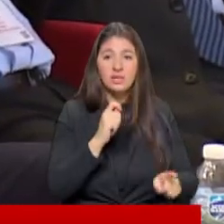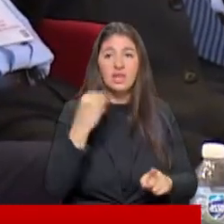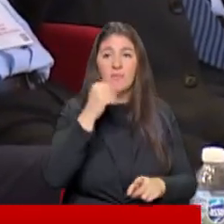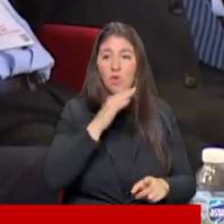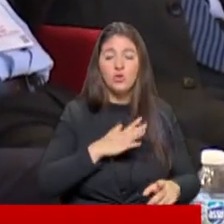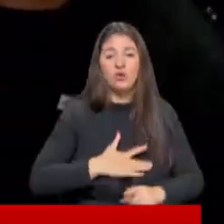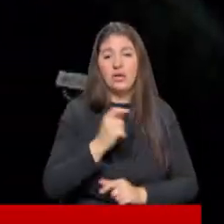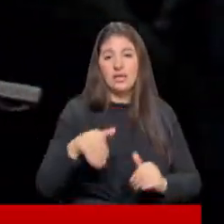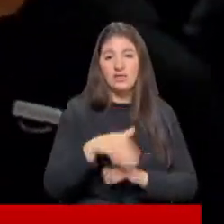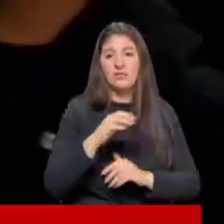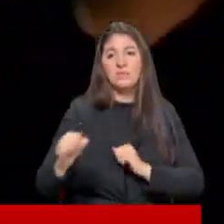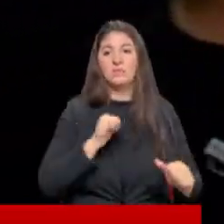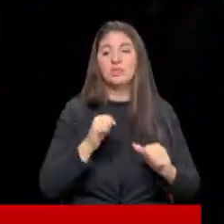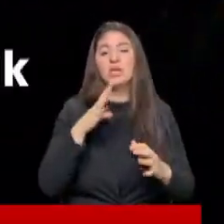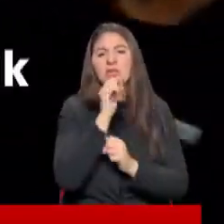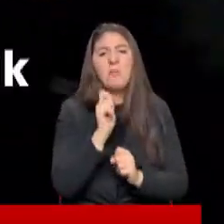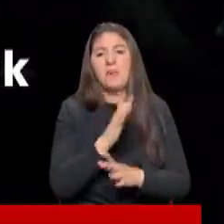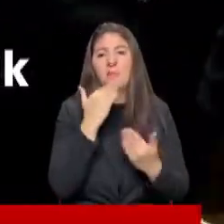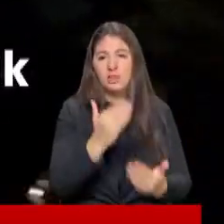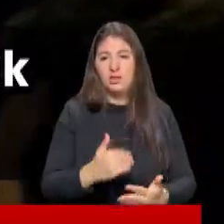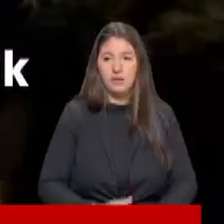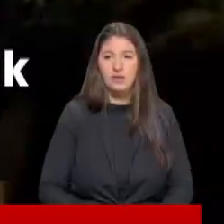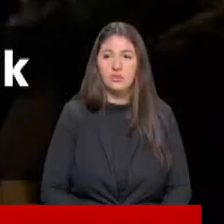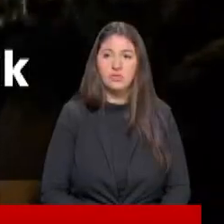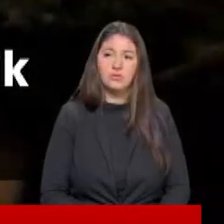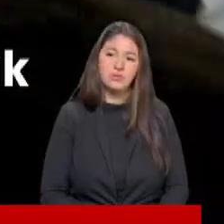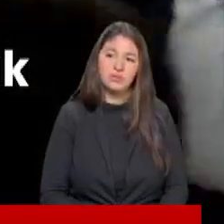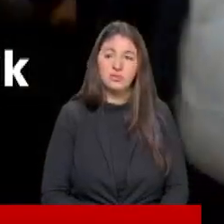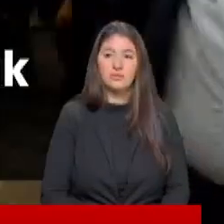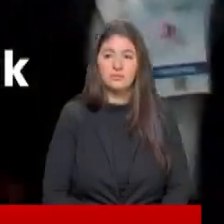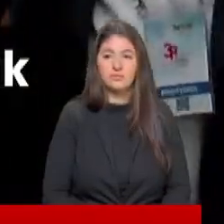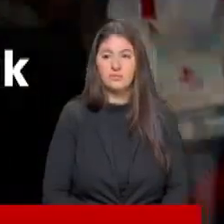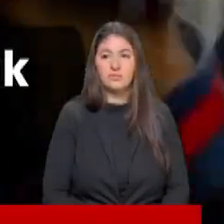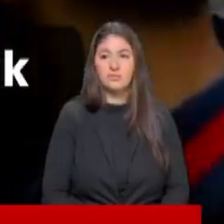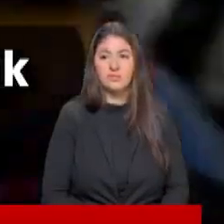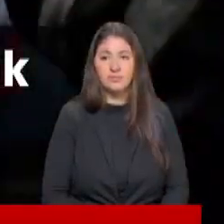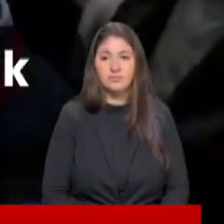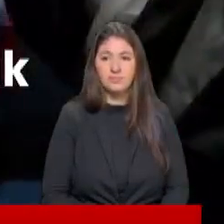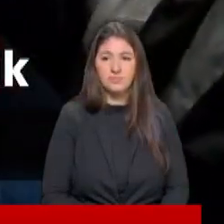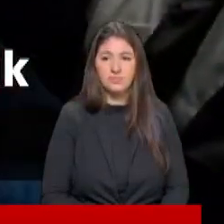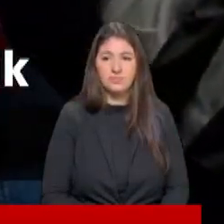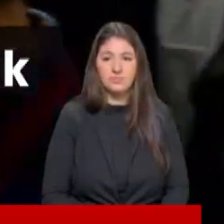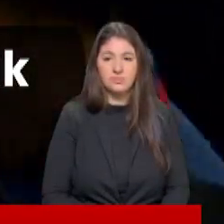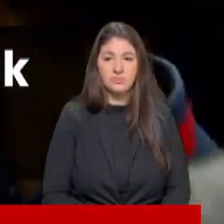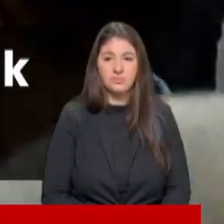kongreden ayrılırken tepkisini gizleyemedi. Allah'ım yarabbim ya, şov gibiydi ya.